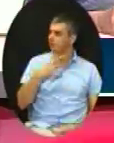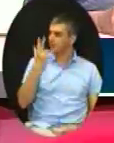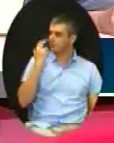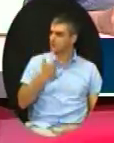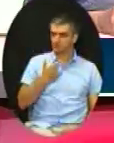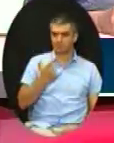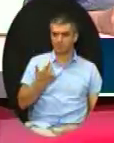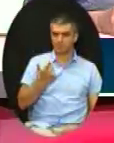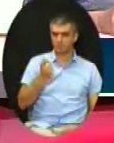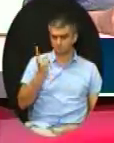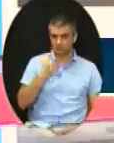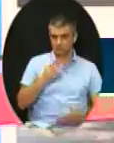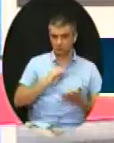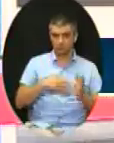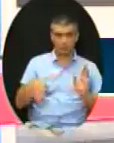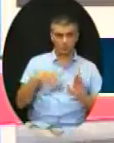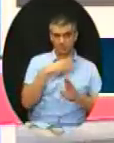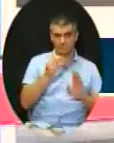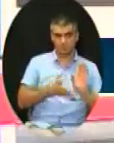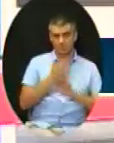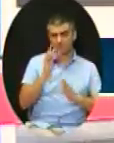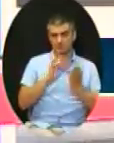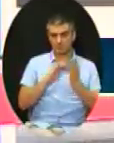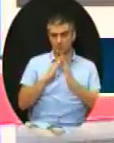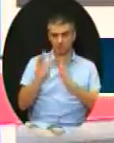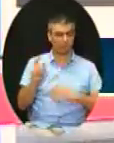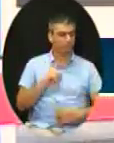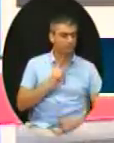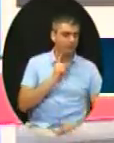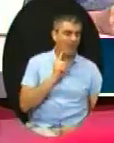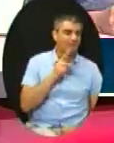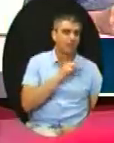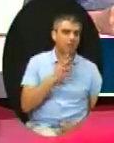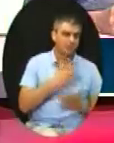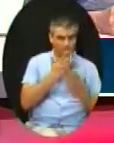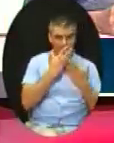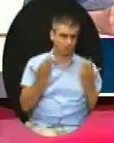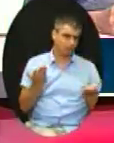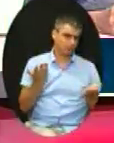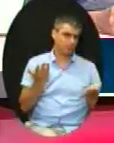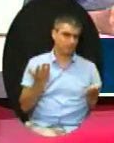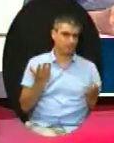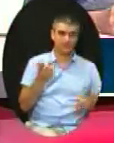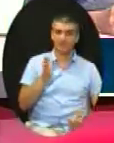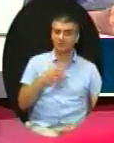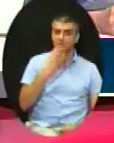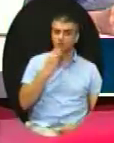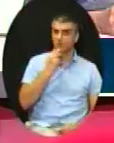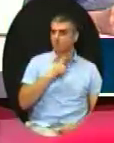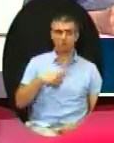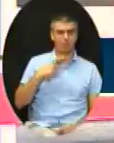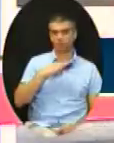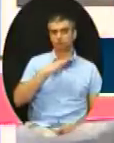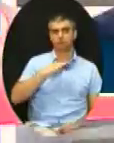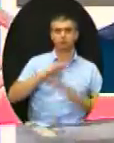מצפה שהם יצטרכו אישורי מעבר כדי לצאת ממקום למקום? אבל הנושא הובן, אחרי ש... גם יהודים לא חיו